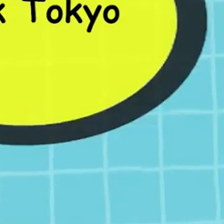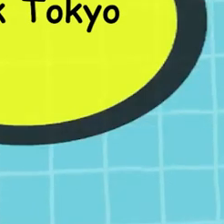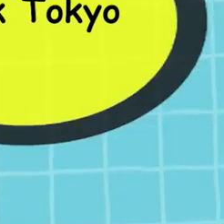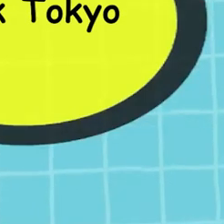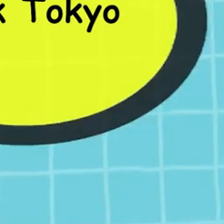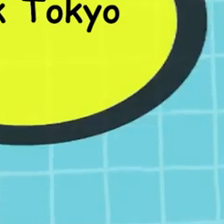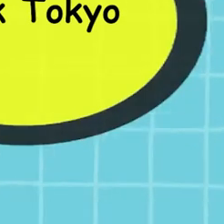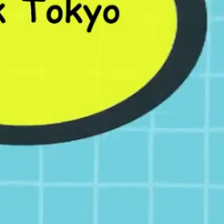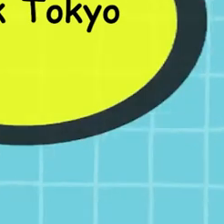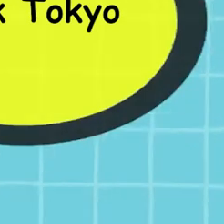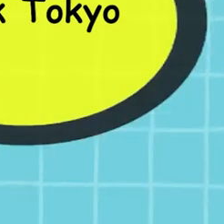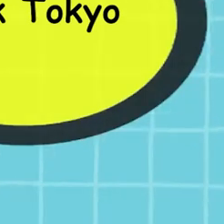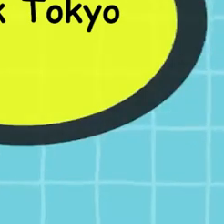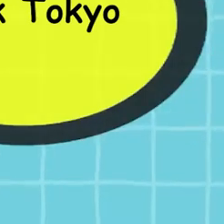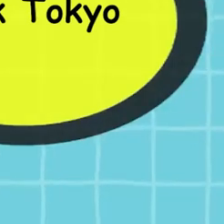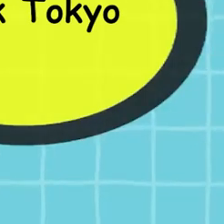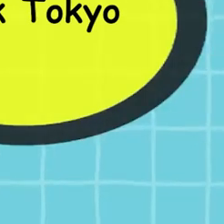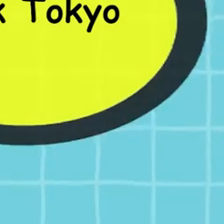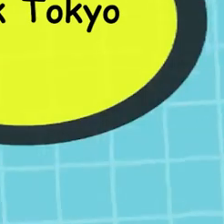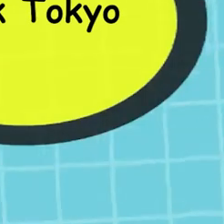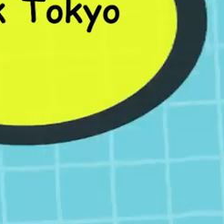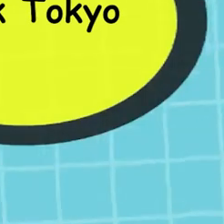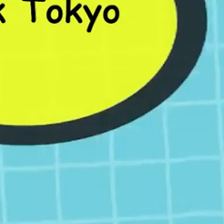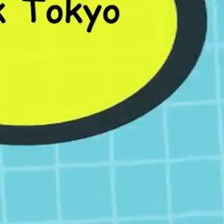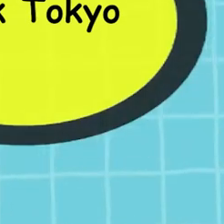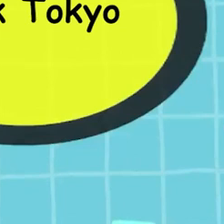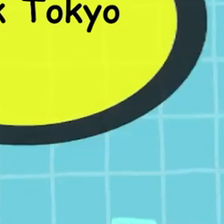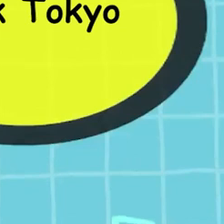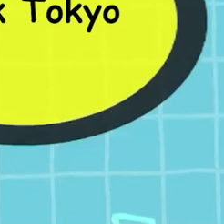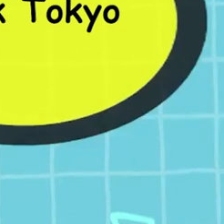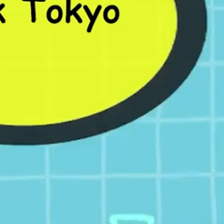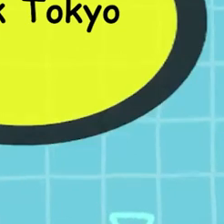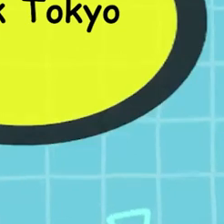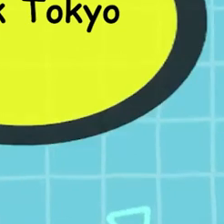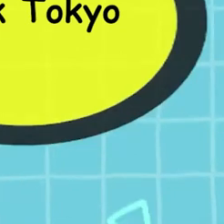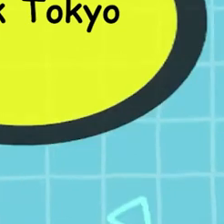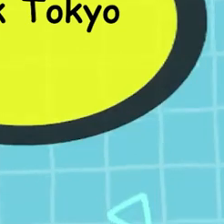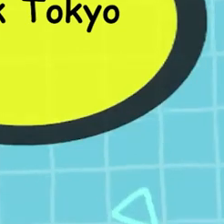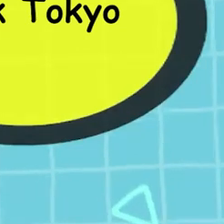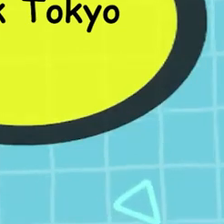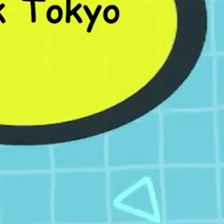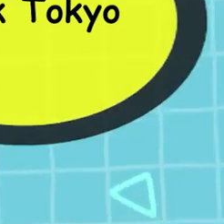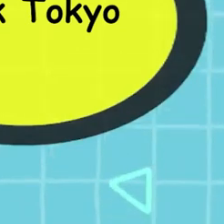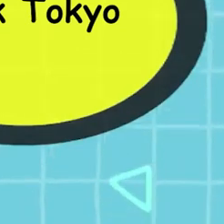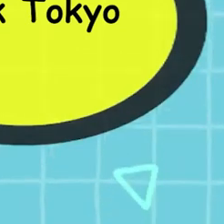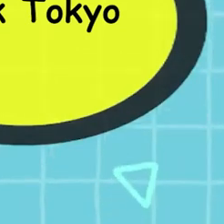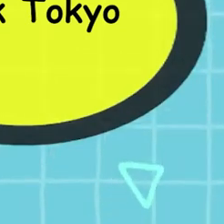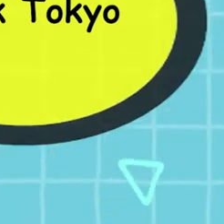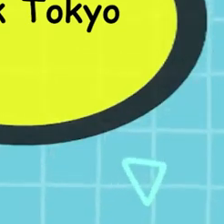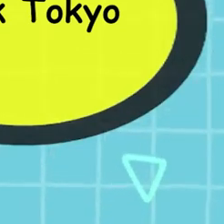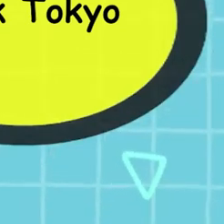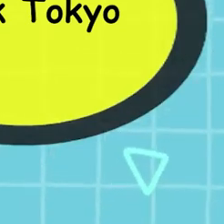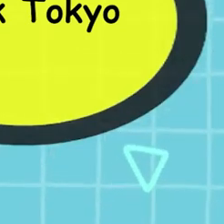Penglibatan mereka di arena antarabangsa sangat membanggakan, antaranya menerusi